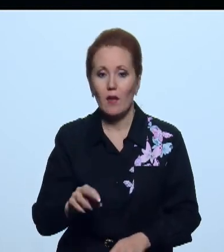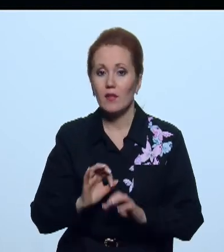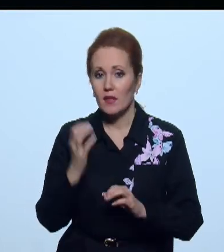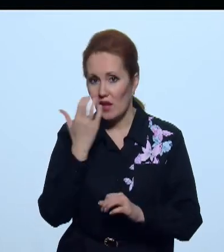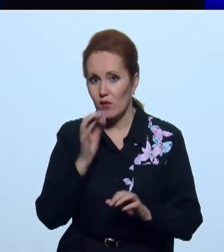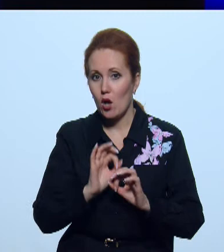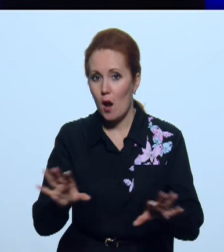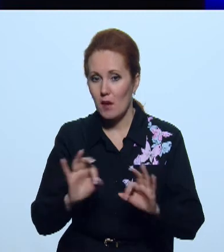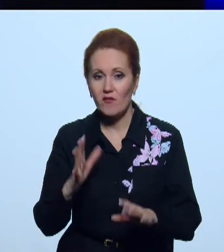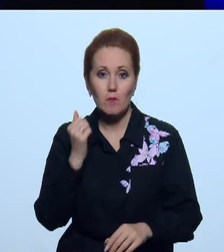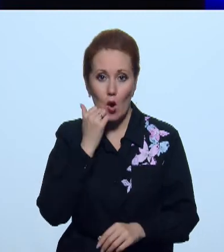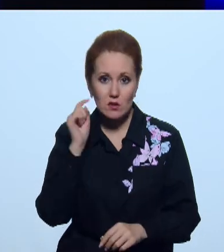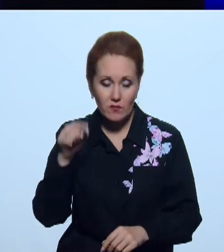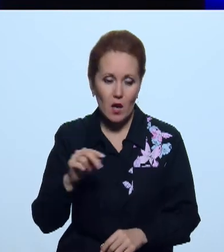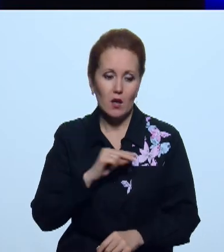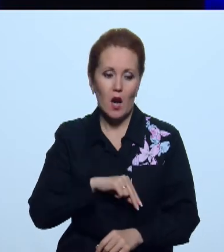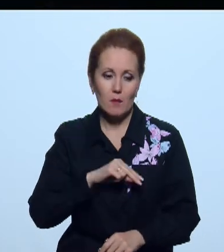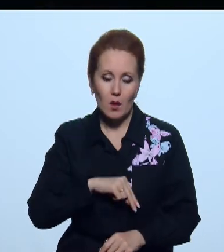тифлокомментированию в Москве. И работаю